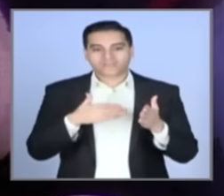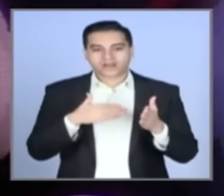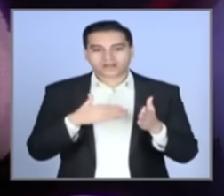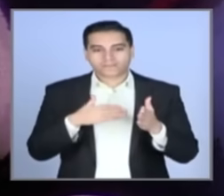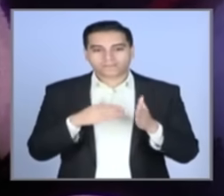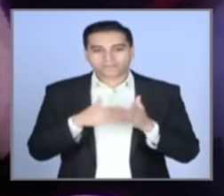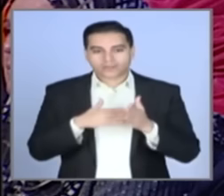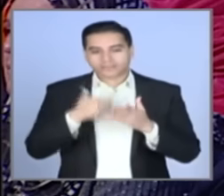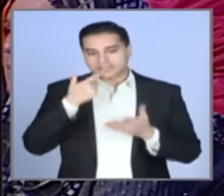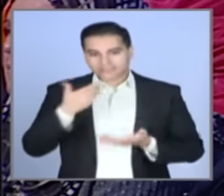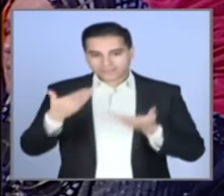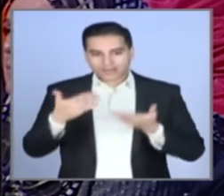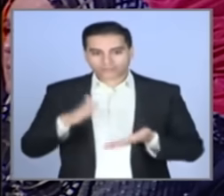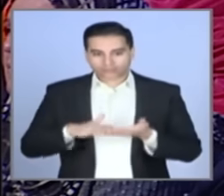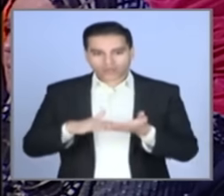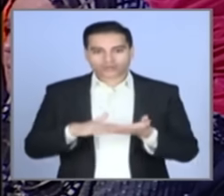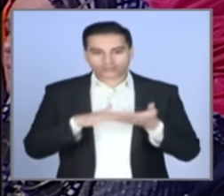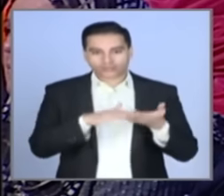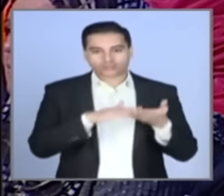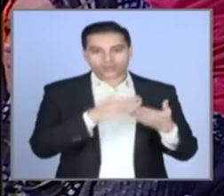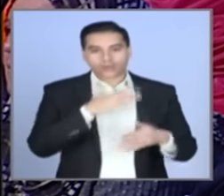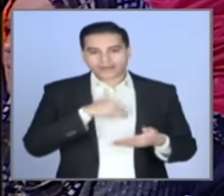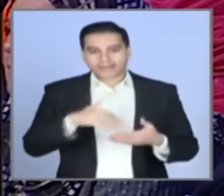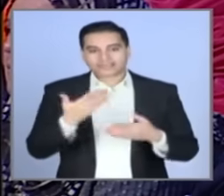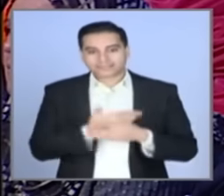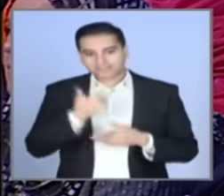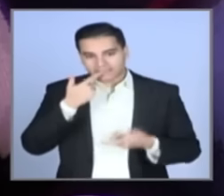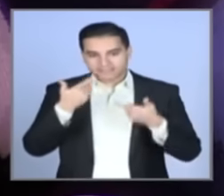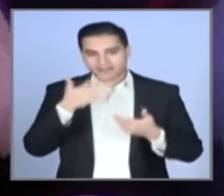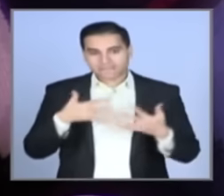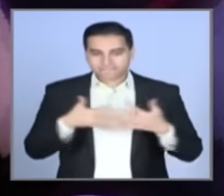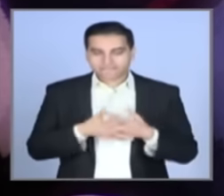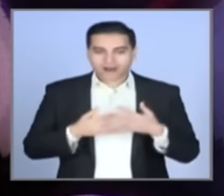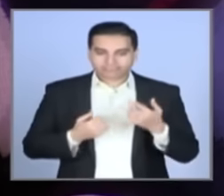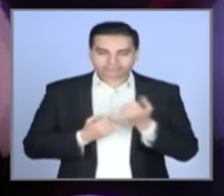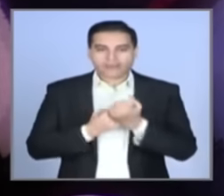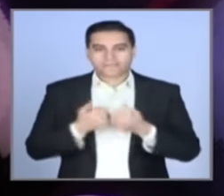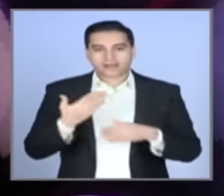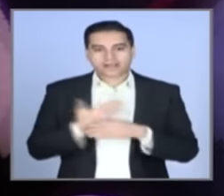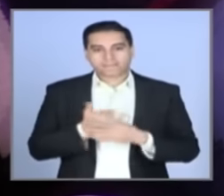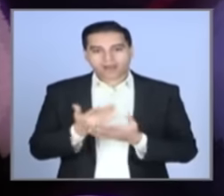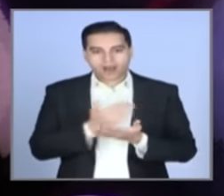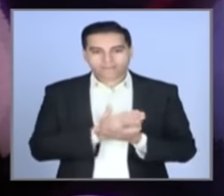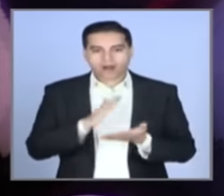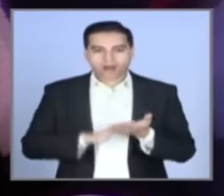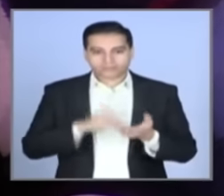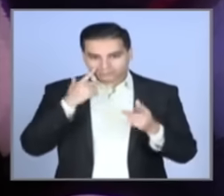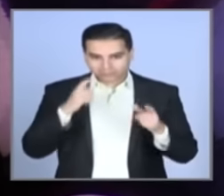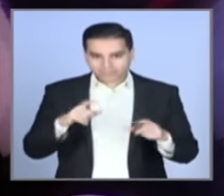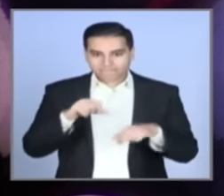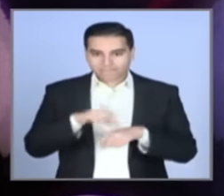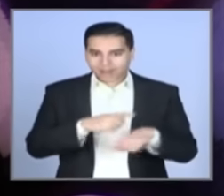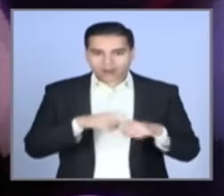لمساعدة الكبار السن، واحنا في العموم كلنا جايين نساعد كبار السن. الطوارئ ده بيدخل قبلنا كلنا، بيأمن